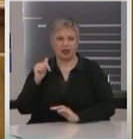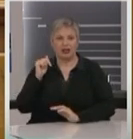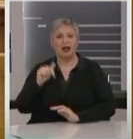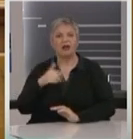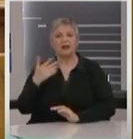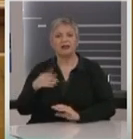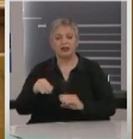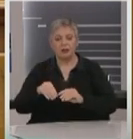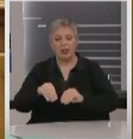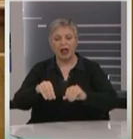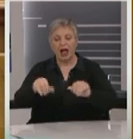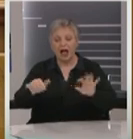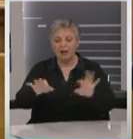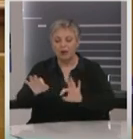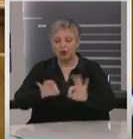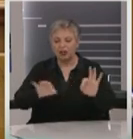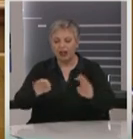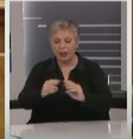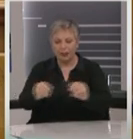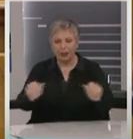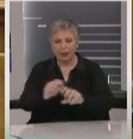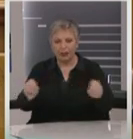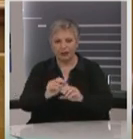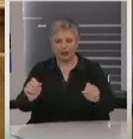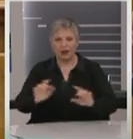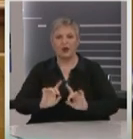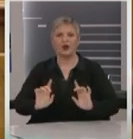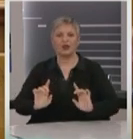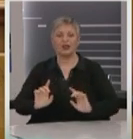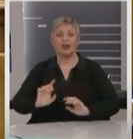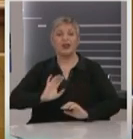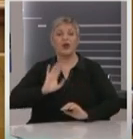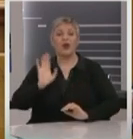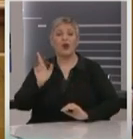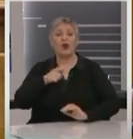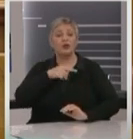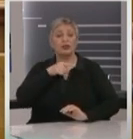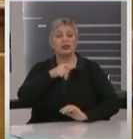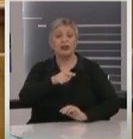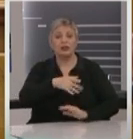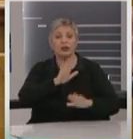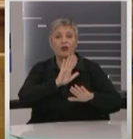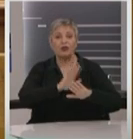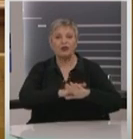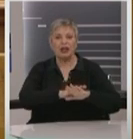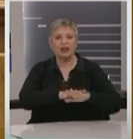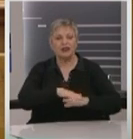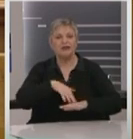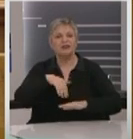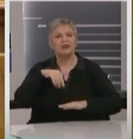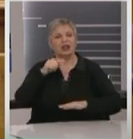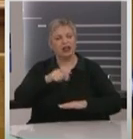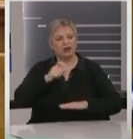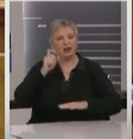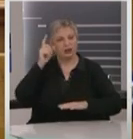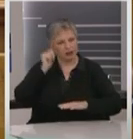άμμο. Αυτοί που έβαλαν τη χώρα σε αυτή την περιπέτεια των μνημονίων, όχι μόνο κρίθηκαν,